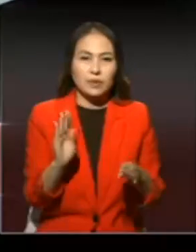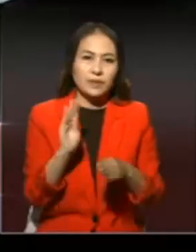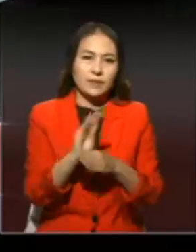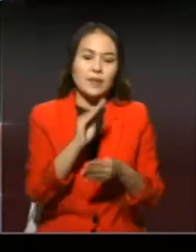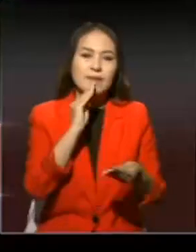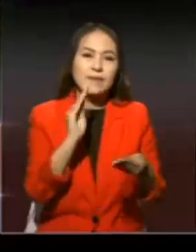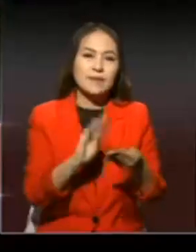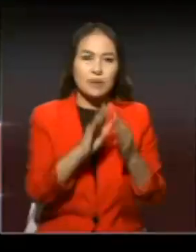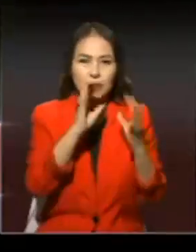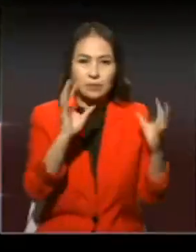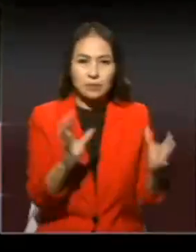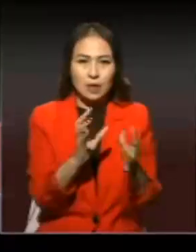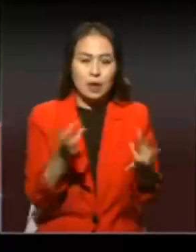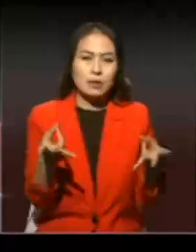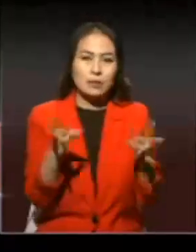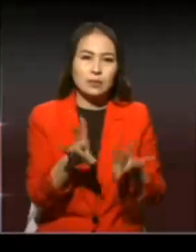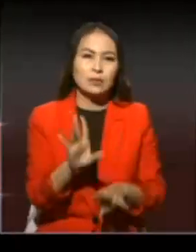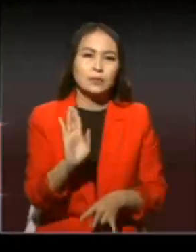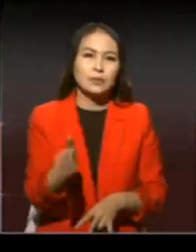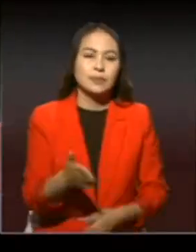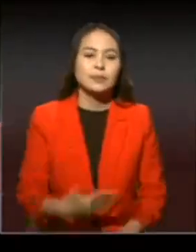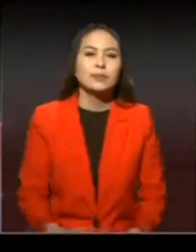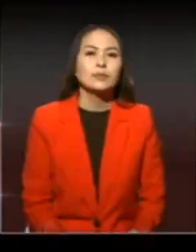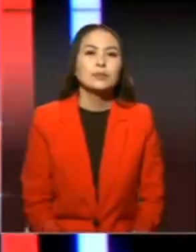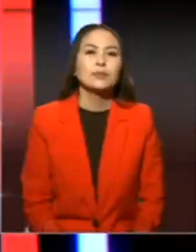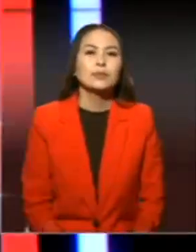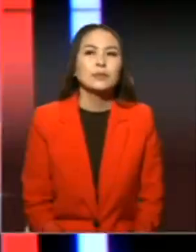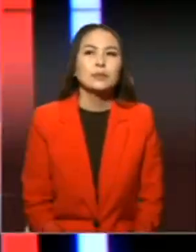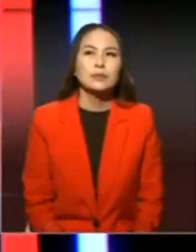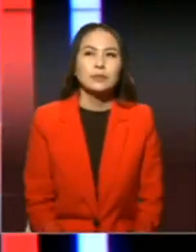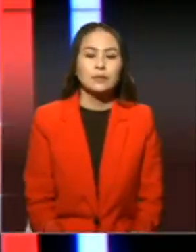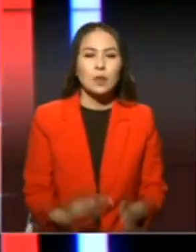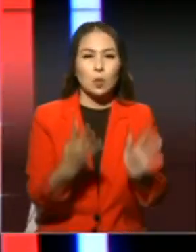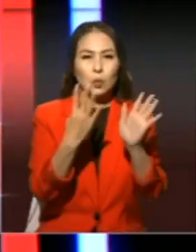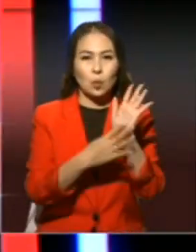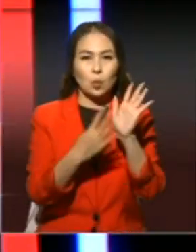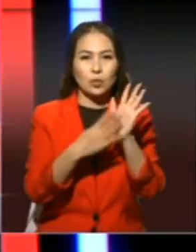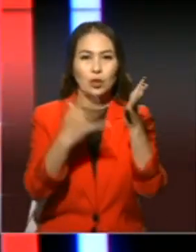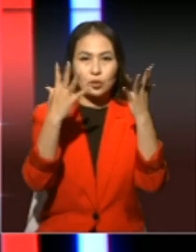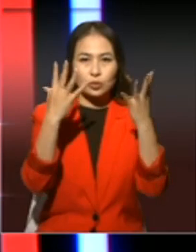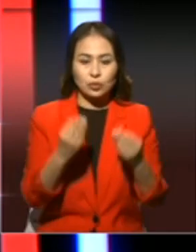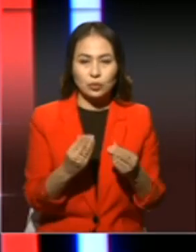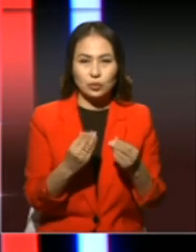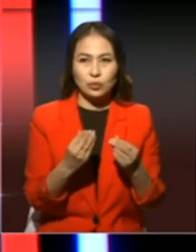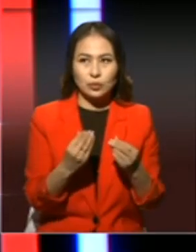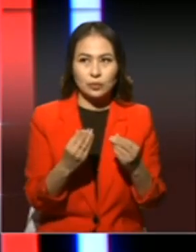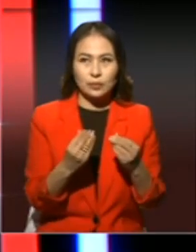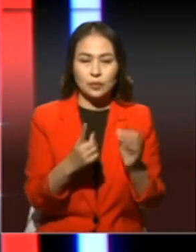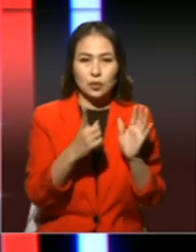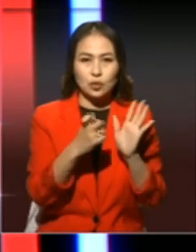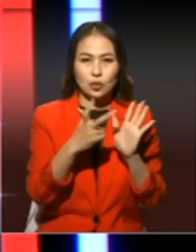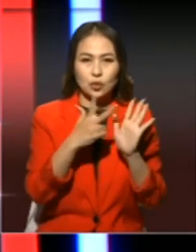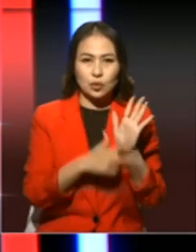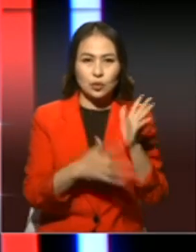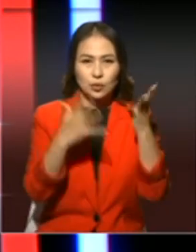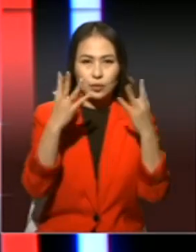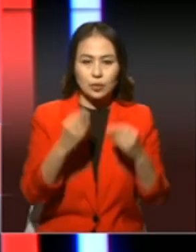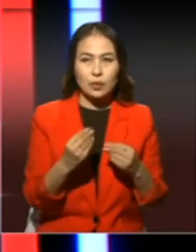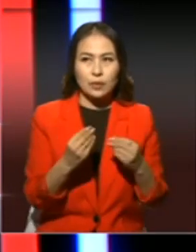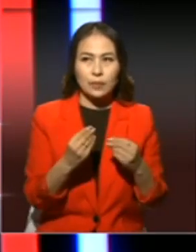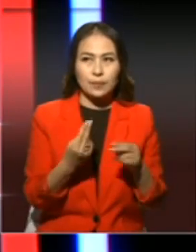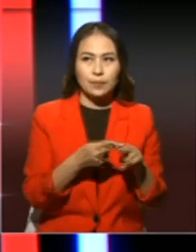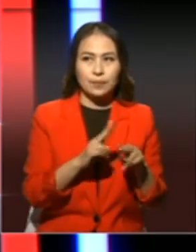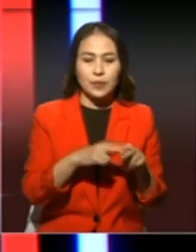қалпы сақталады деген сөз ғой. Сол қалпы сақталады. Мен сіз дұрыс түсіндім ба? 90 күннің ішінде, 180 күннің ішінде 30